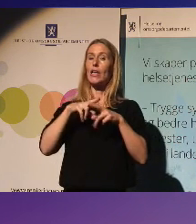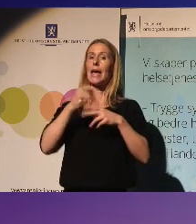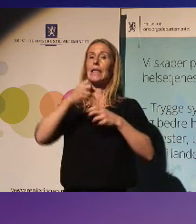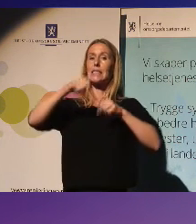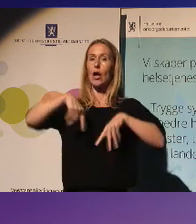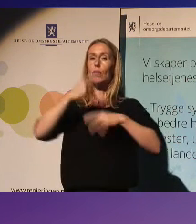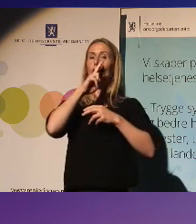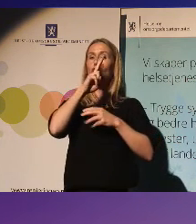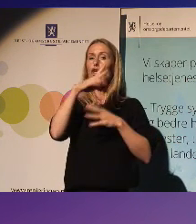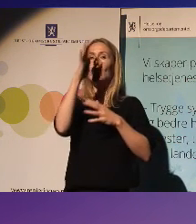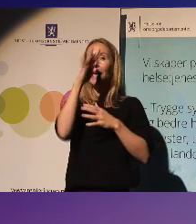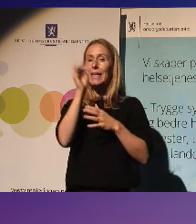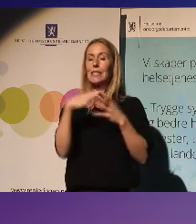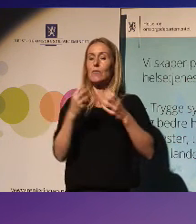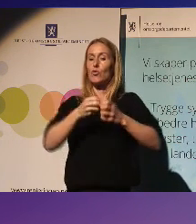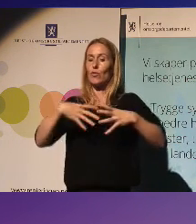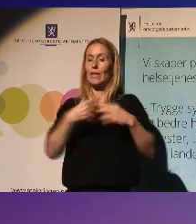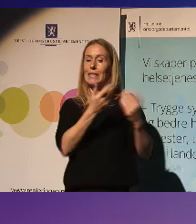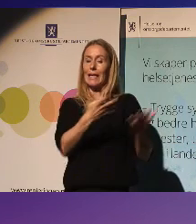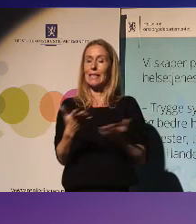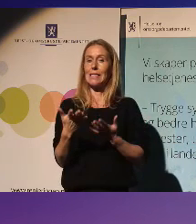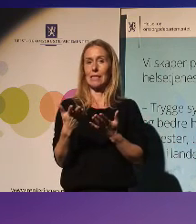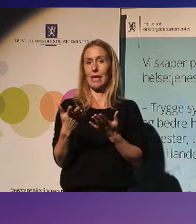knyttet til tjenesteutvikling I vår organisasjon.